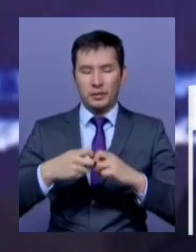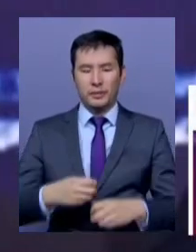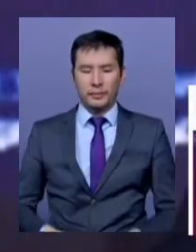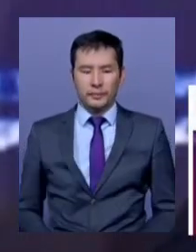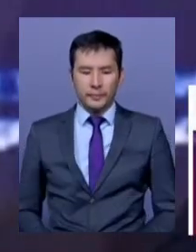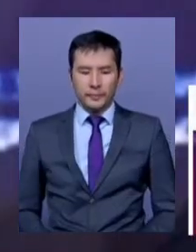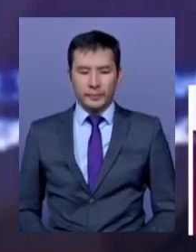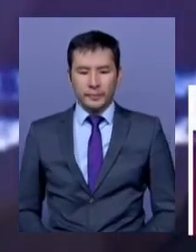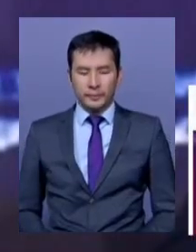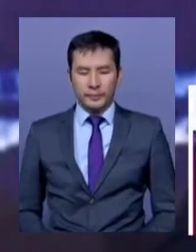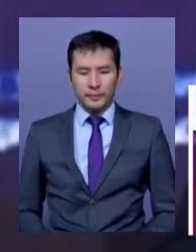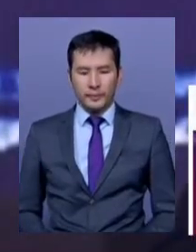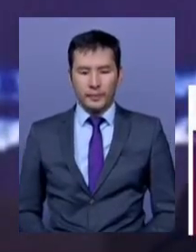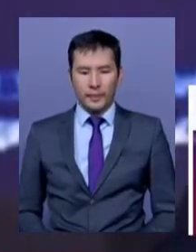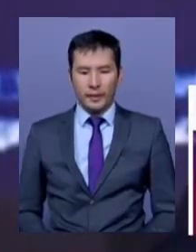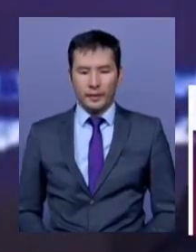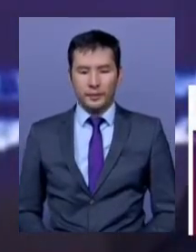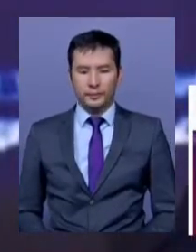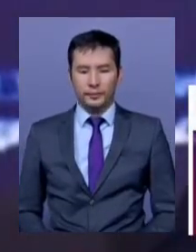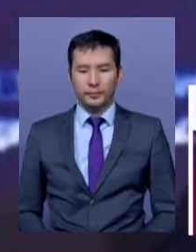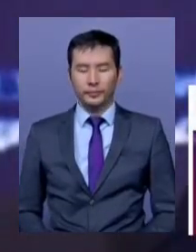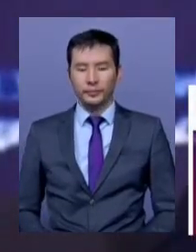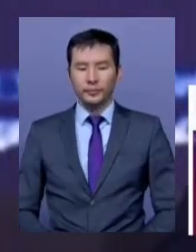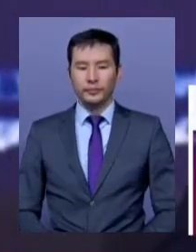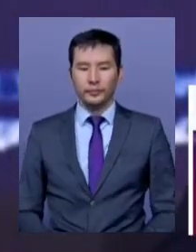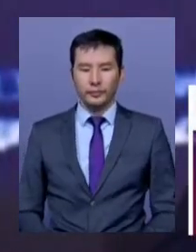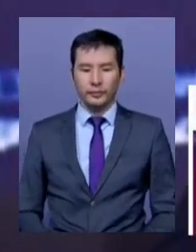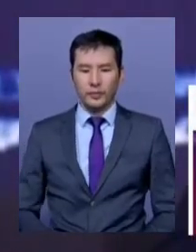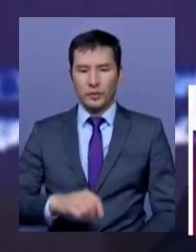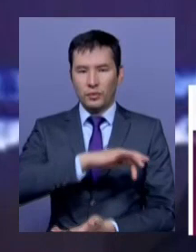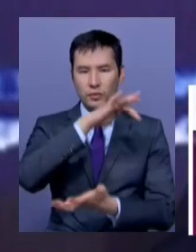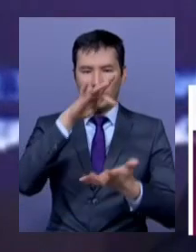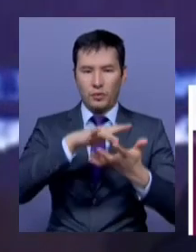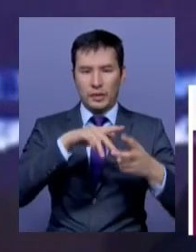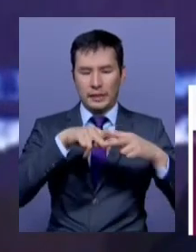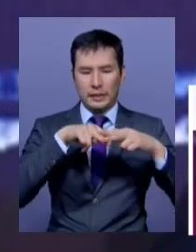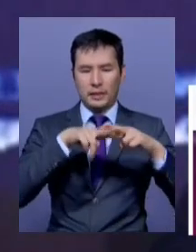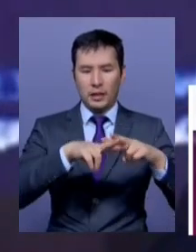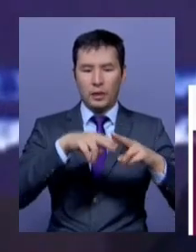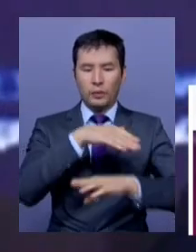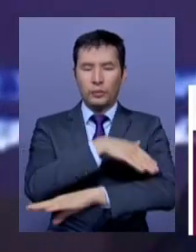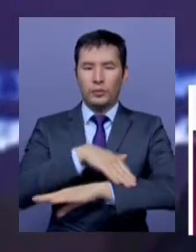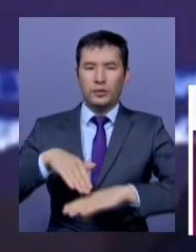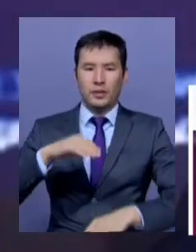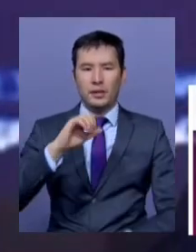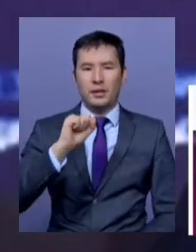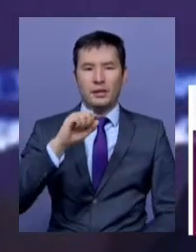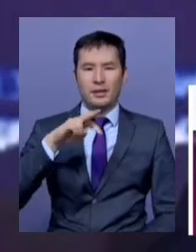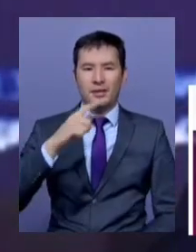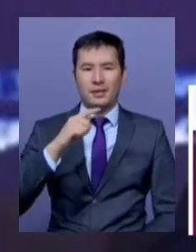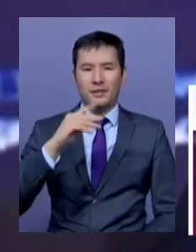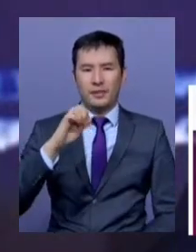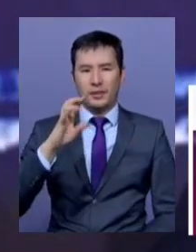Қазір командадағы коронавирус жұқтырған 19 адамның бәрі ауруды симптомсыз өткеріп жатыр. Өздеріңіз көріп отырғандай, бұл індетті балалар